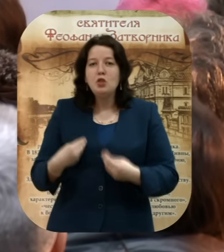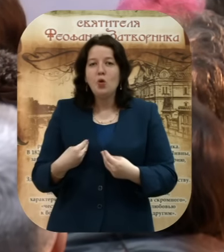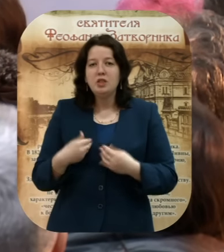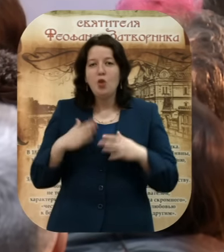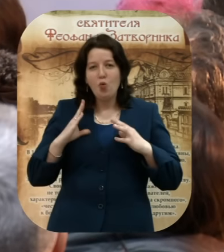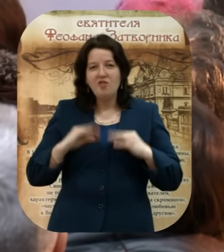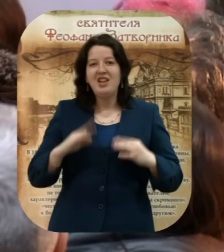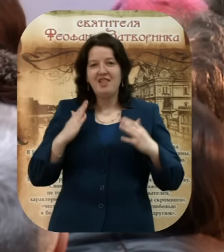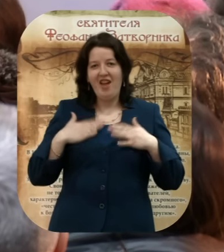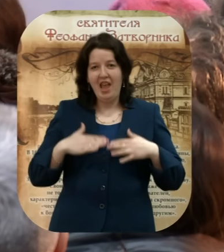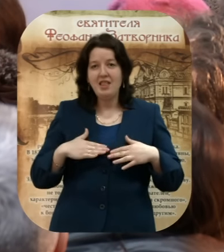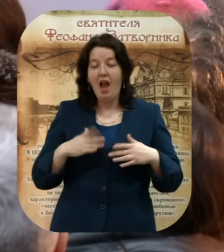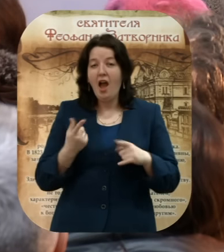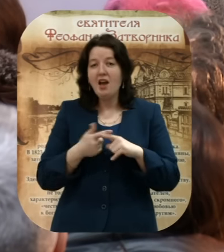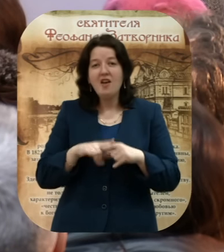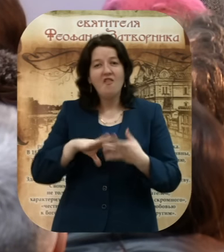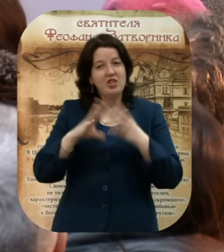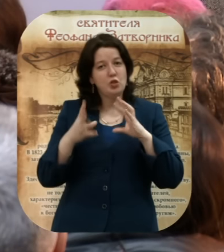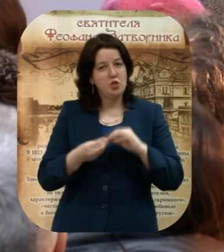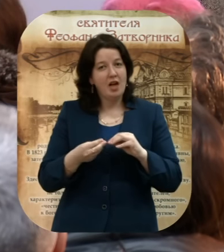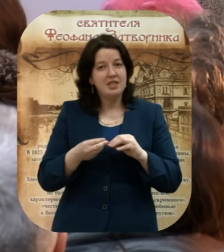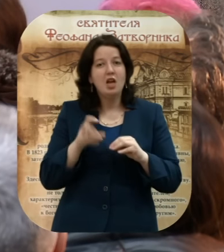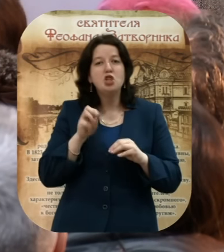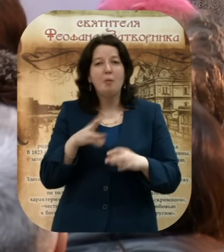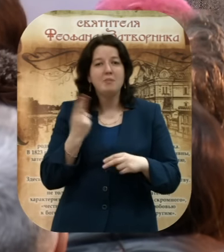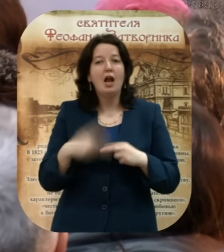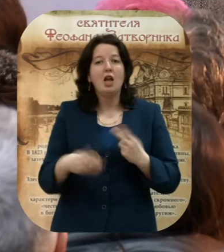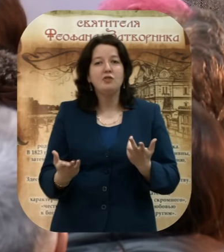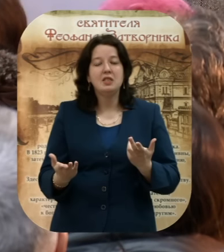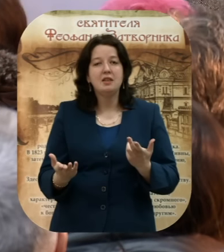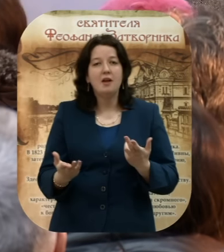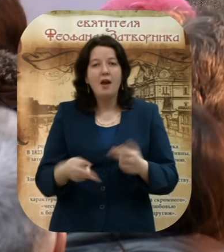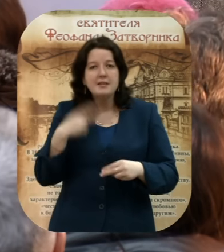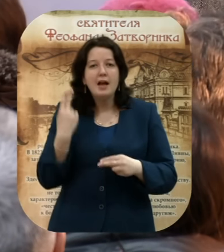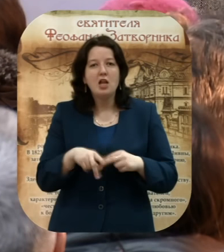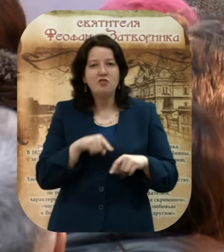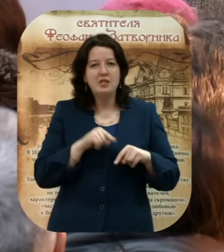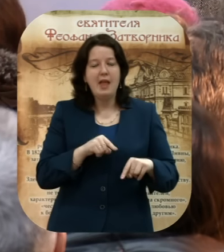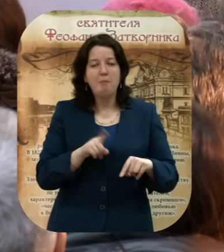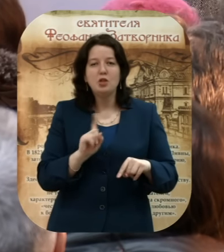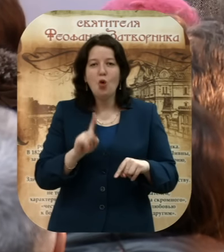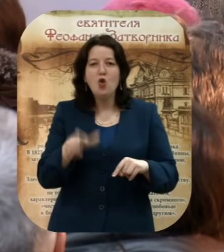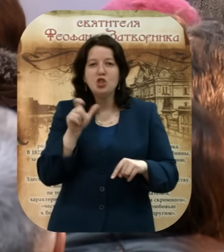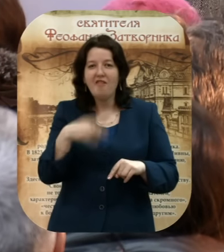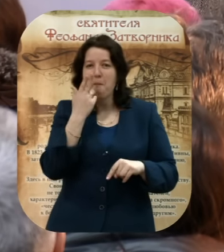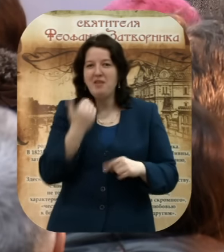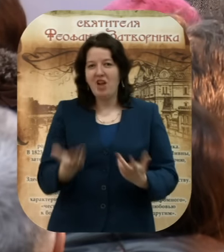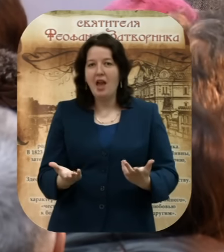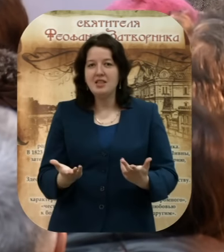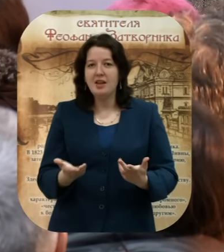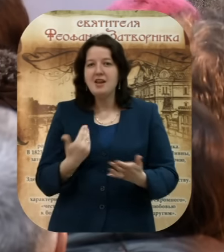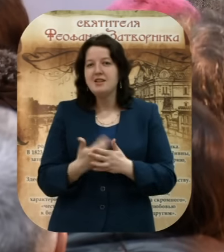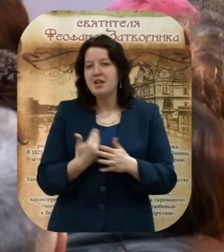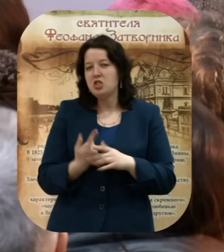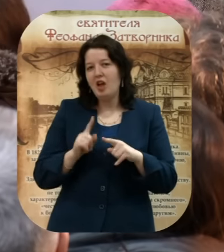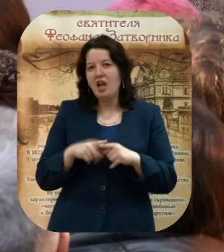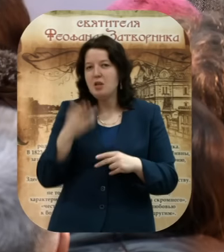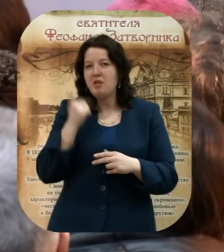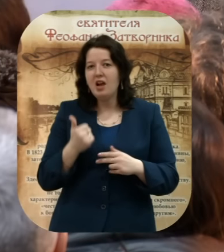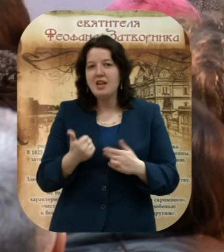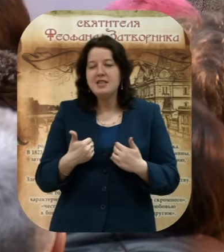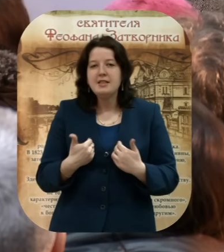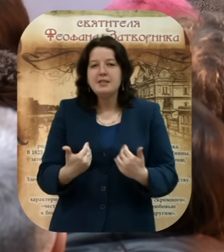удовлетворение, в конце концов, чем это кончается? Кончается чем? Человек привыкает, кажется, к этому,